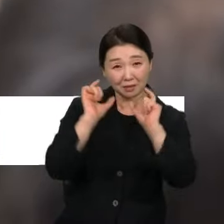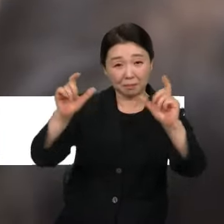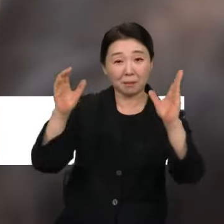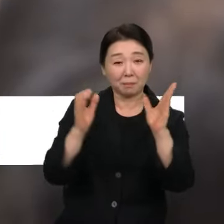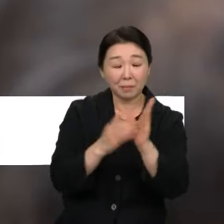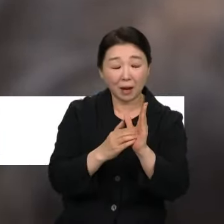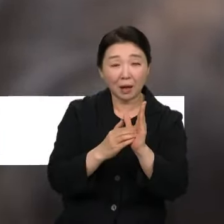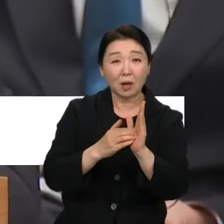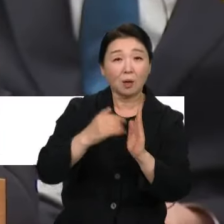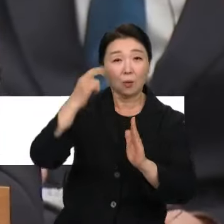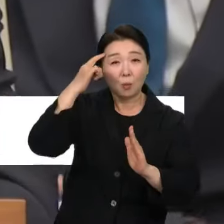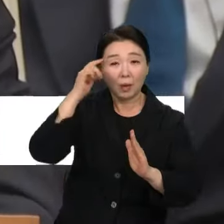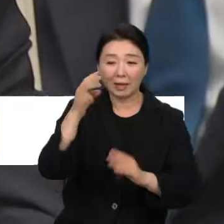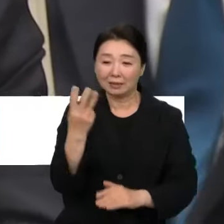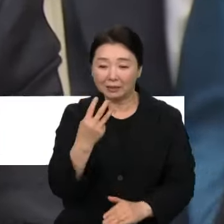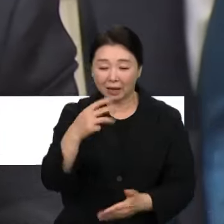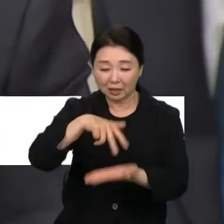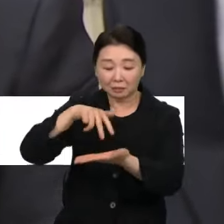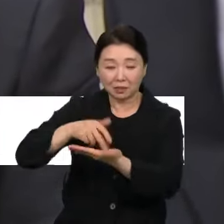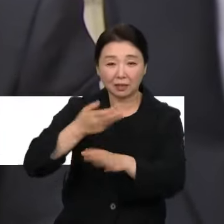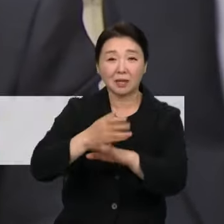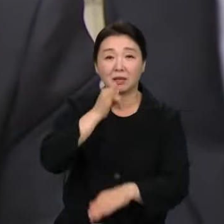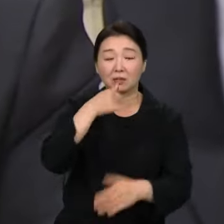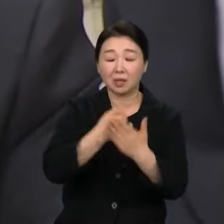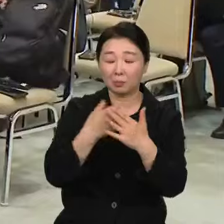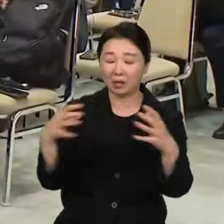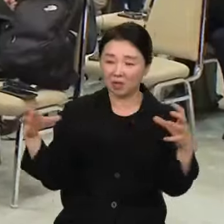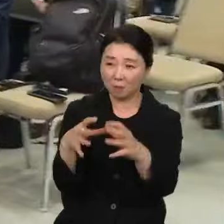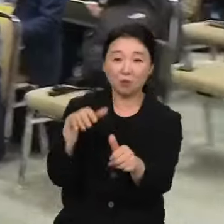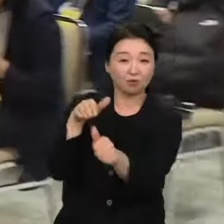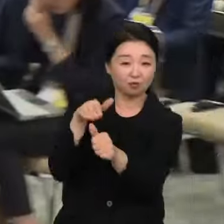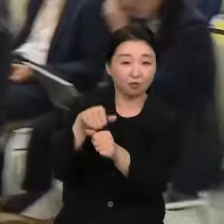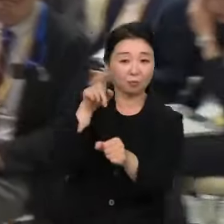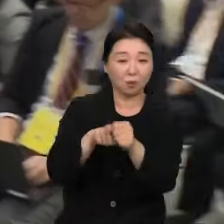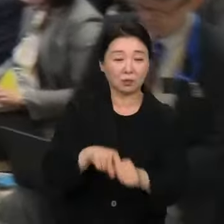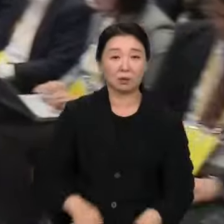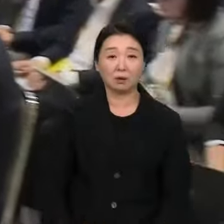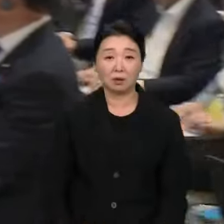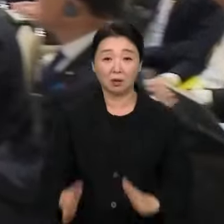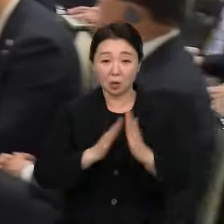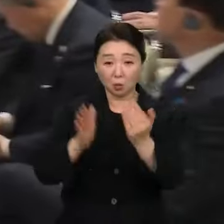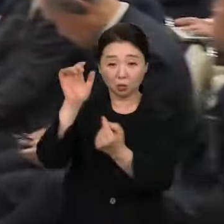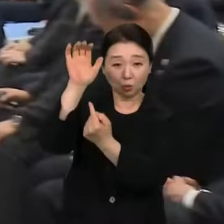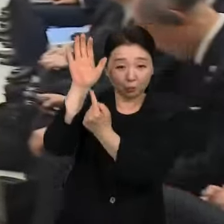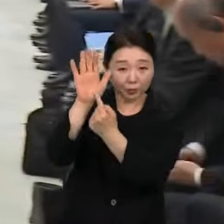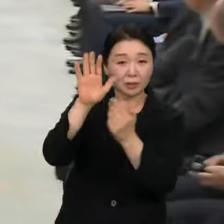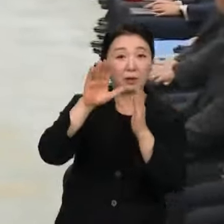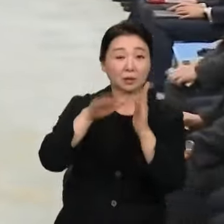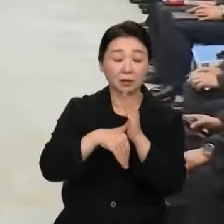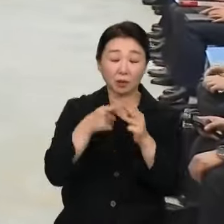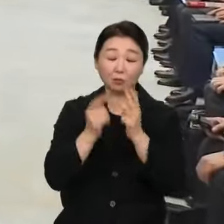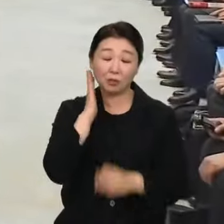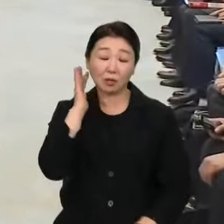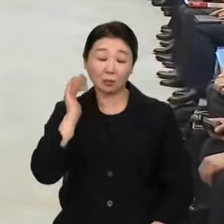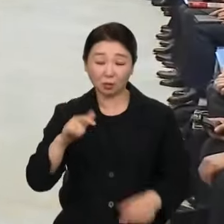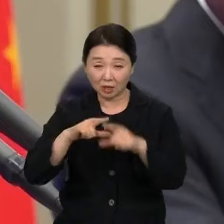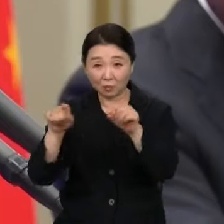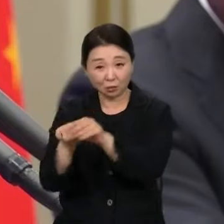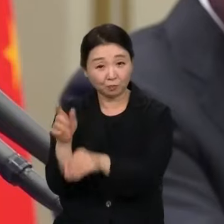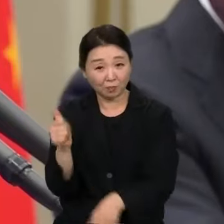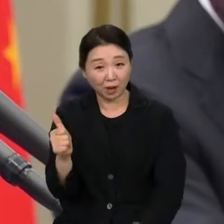부각해 협력의 균열을 내려는 의도로 읽힙니다. 공동 기자회견에서 윤석열 대통령과 기시다 일본